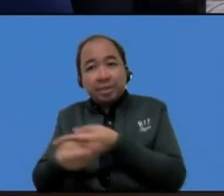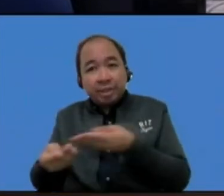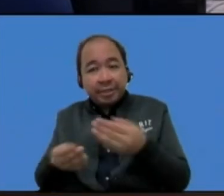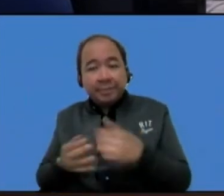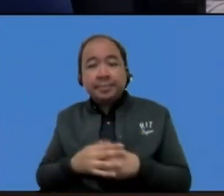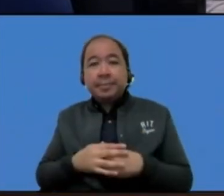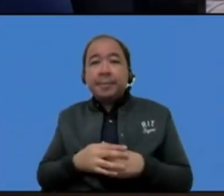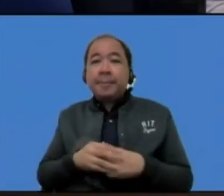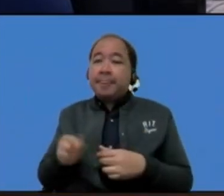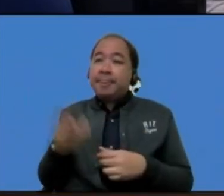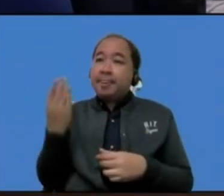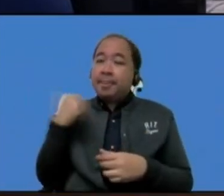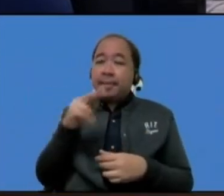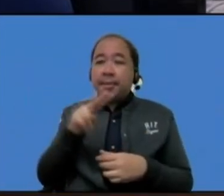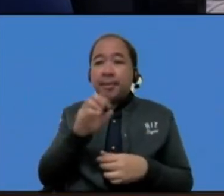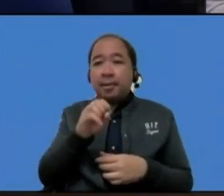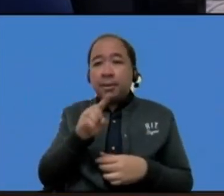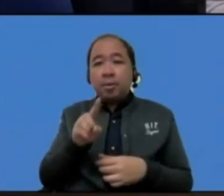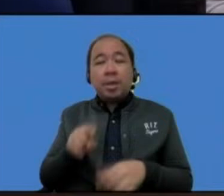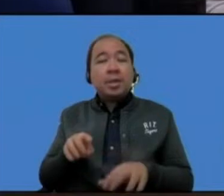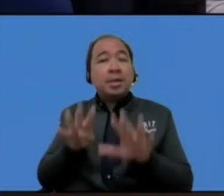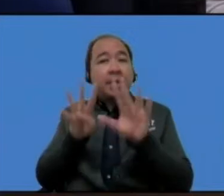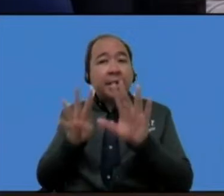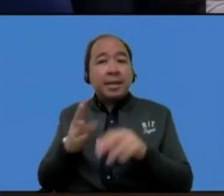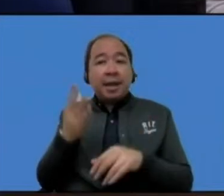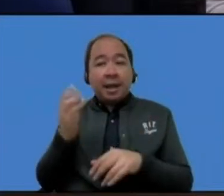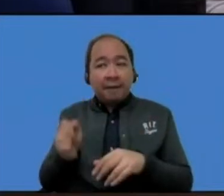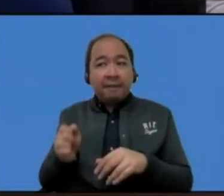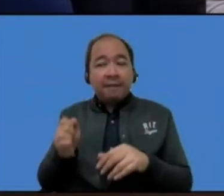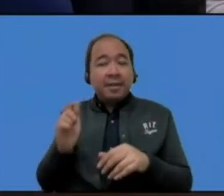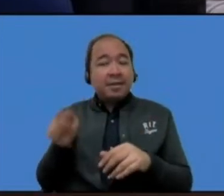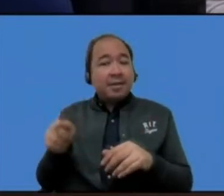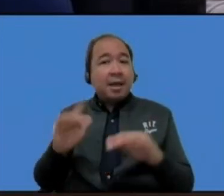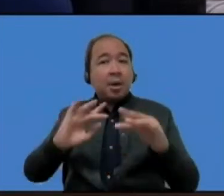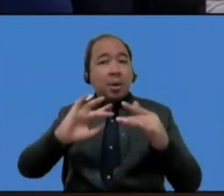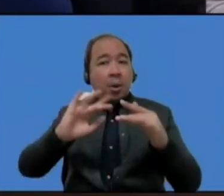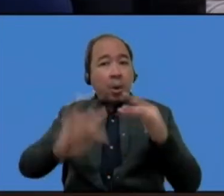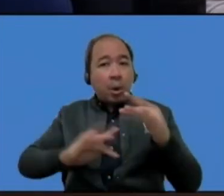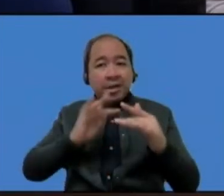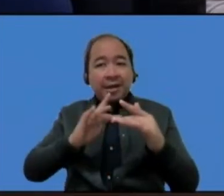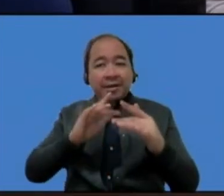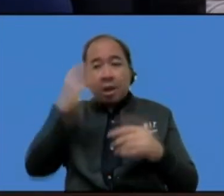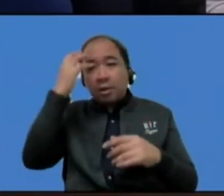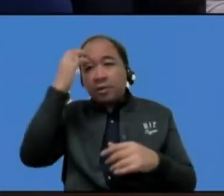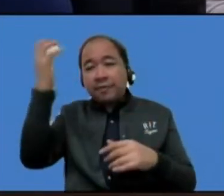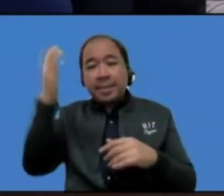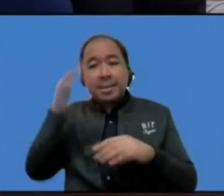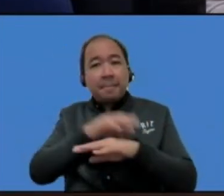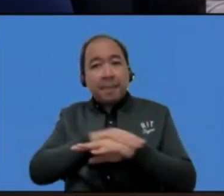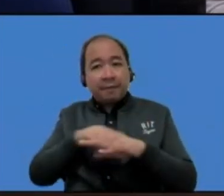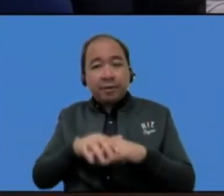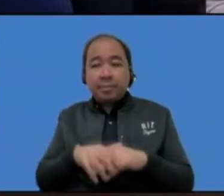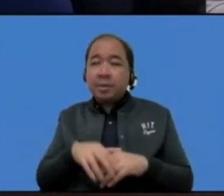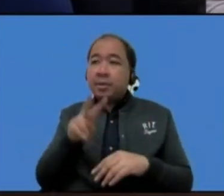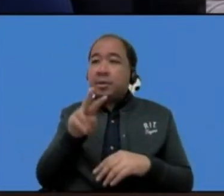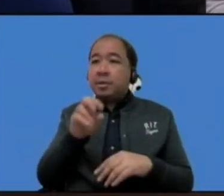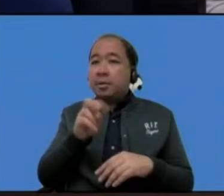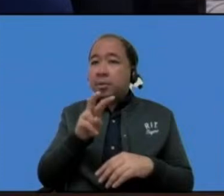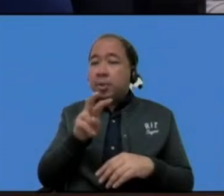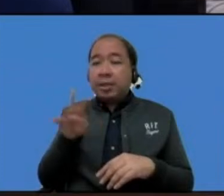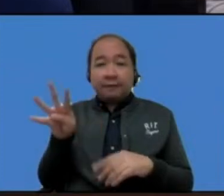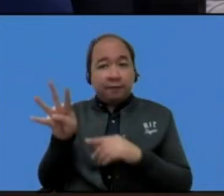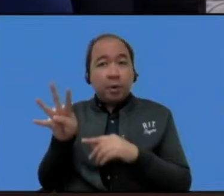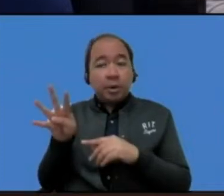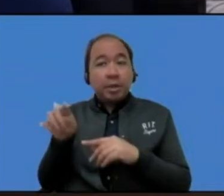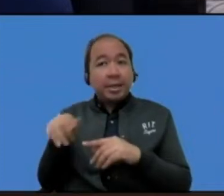服务平台，该平台2024年为中外出入境人员提供